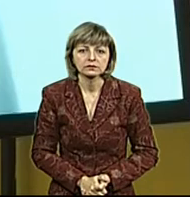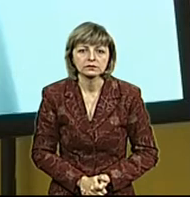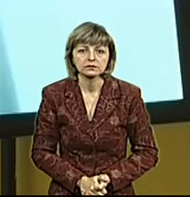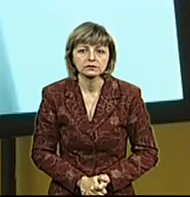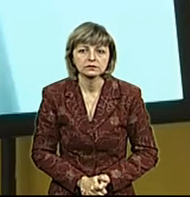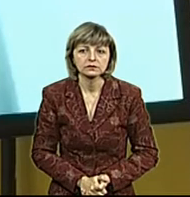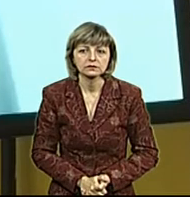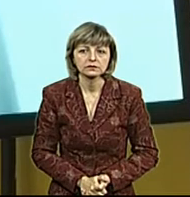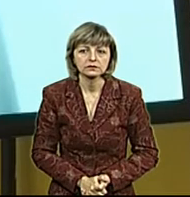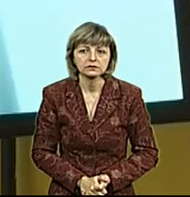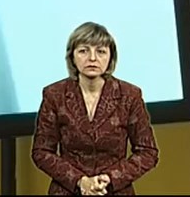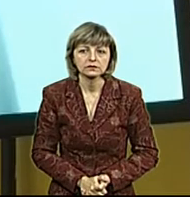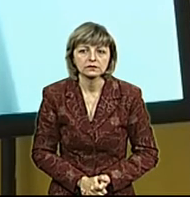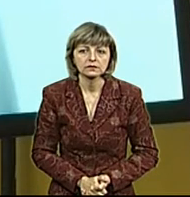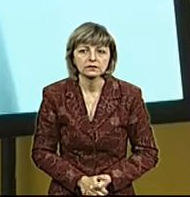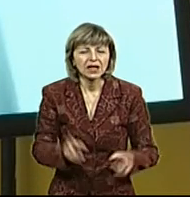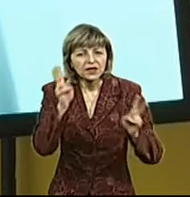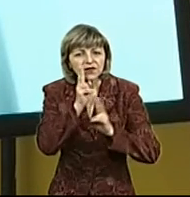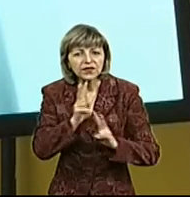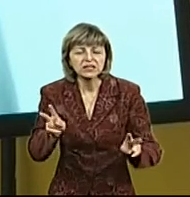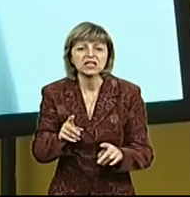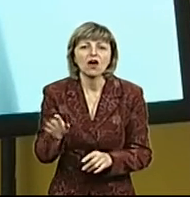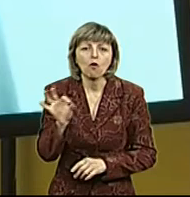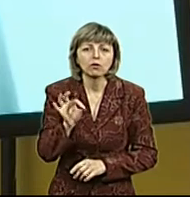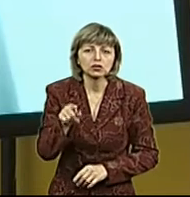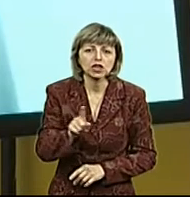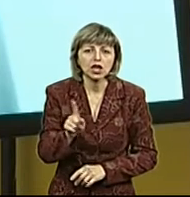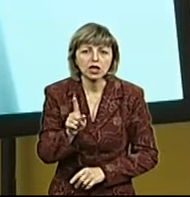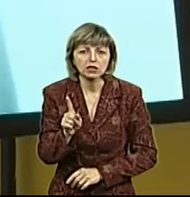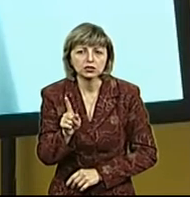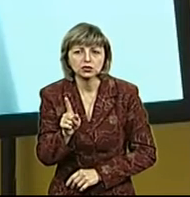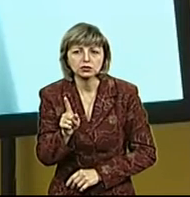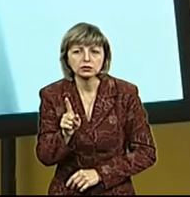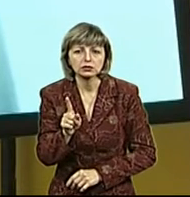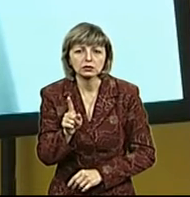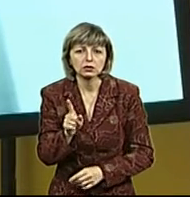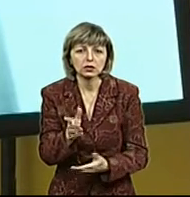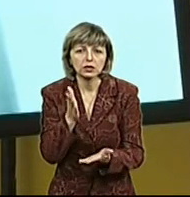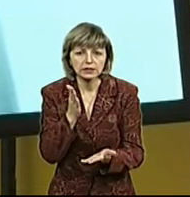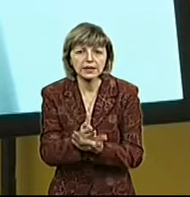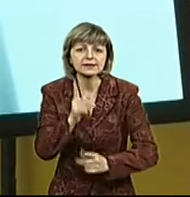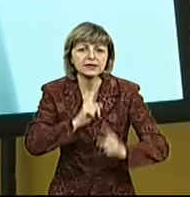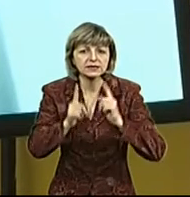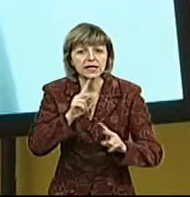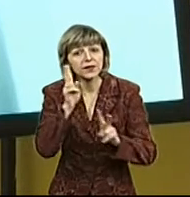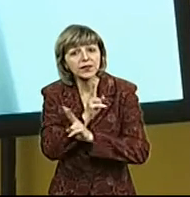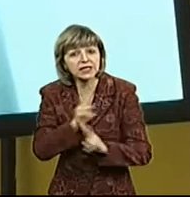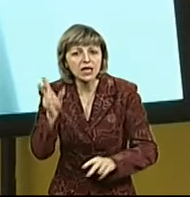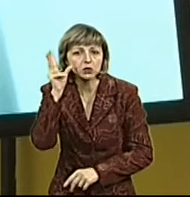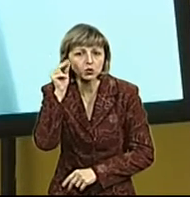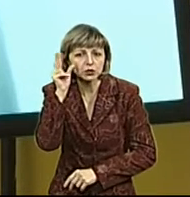Я як захисник не знав про те, що призначили підготовкове засідання. Значить, не знали